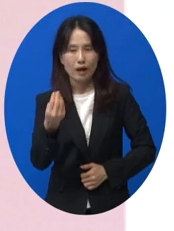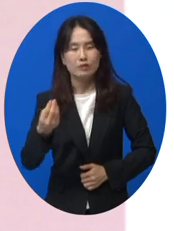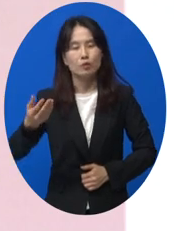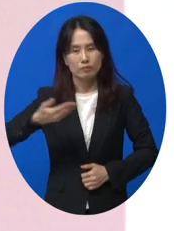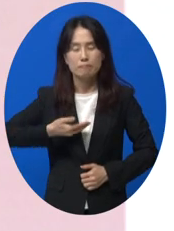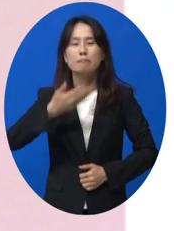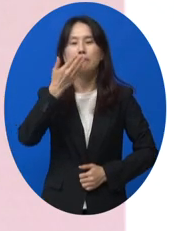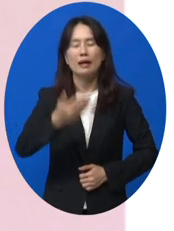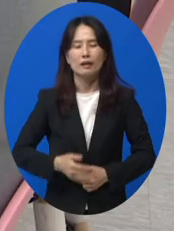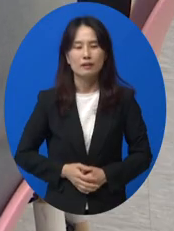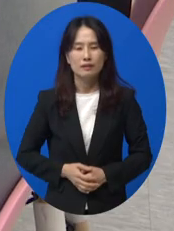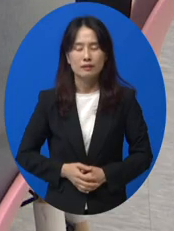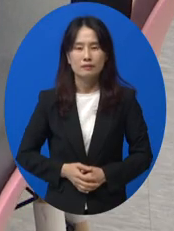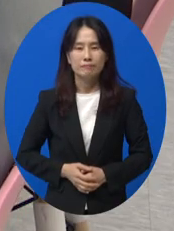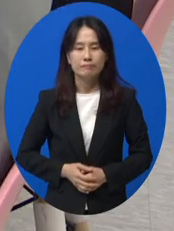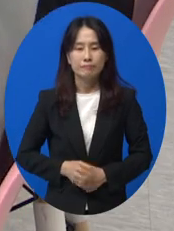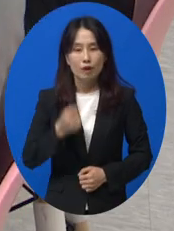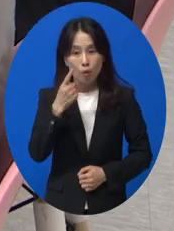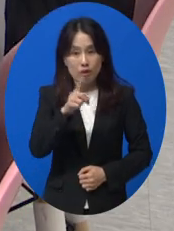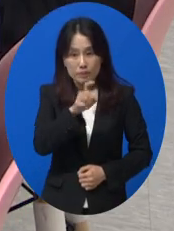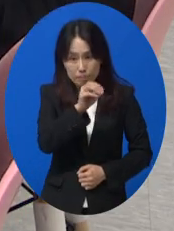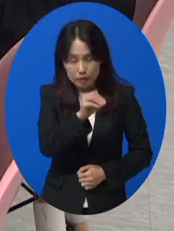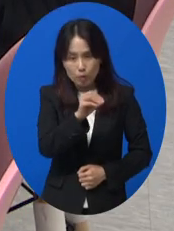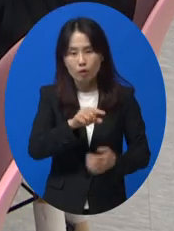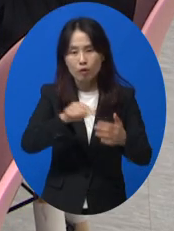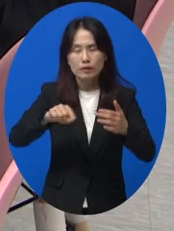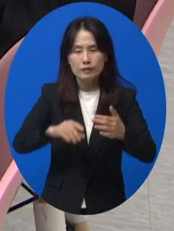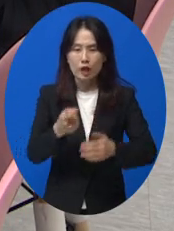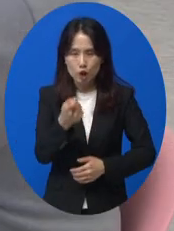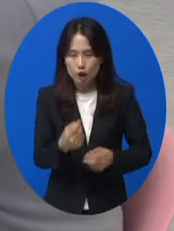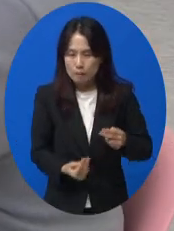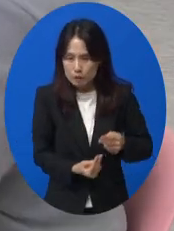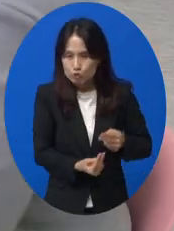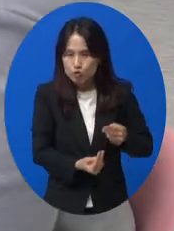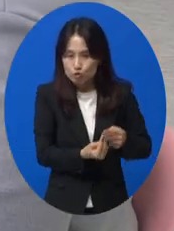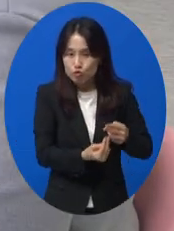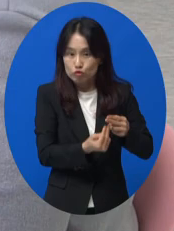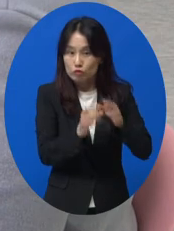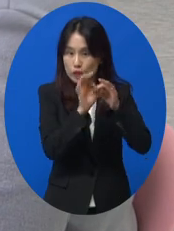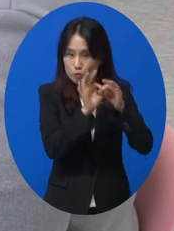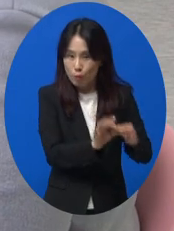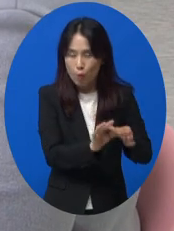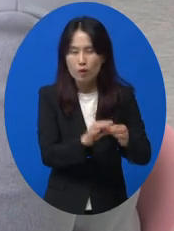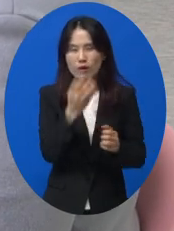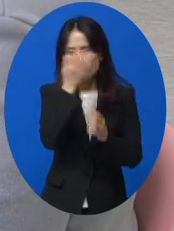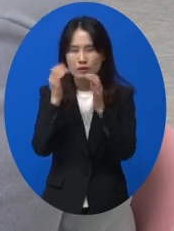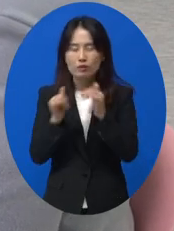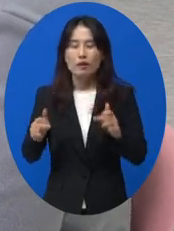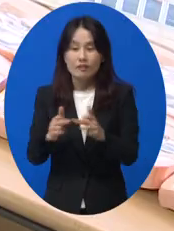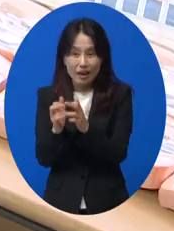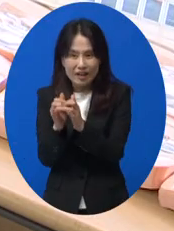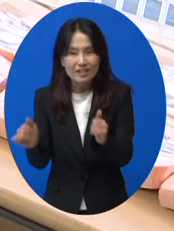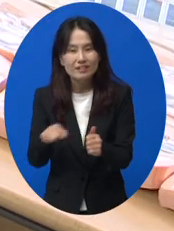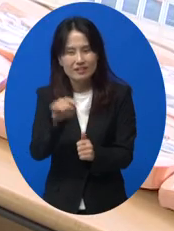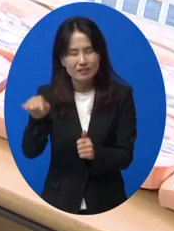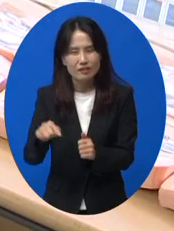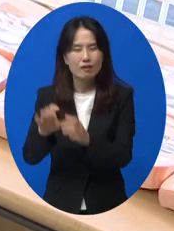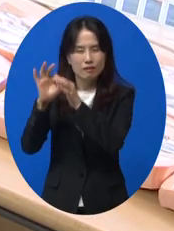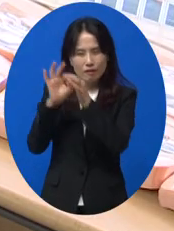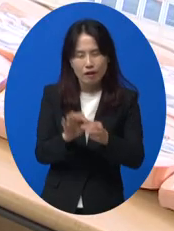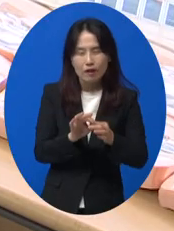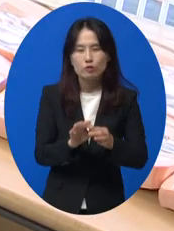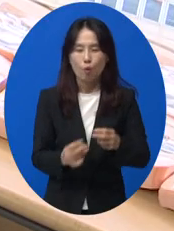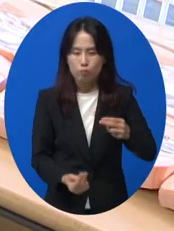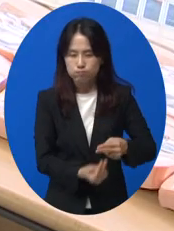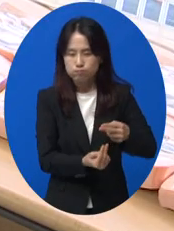줄 수 있게 됩니다. 월 10만 원 이내로 소액 저축을 이어나가면서 갓 성년이 된 장애인들에게 꾸준한